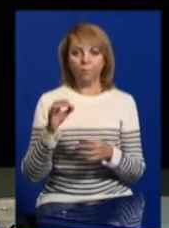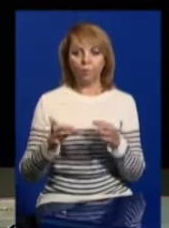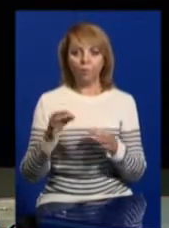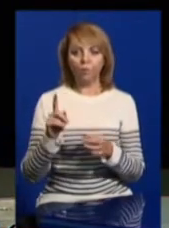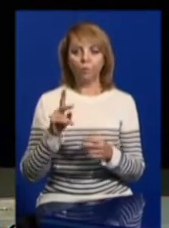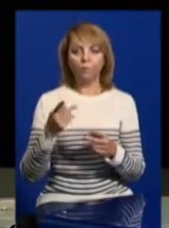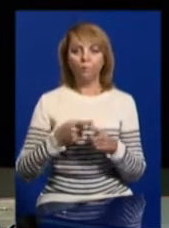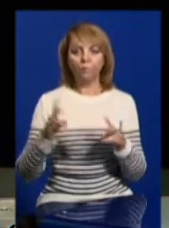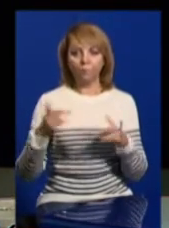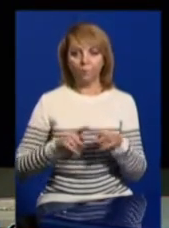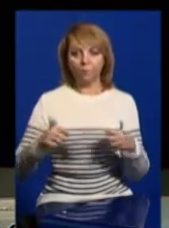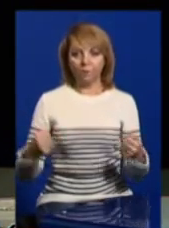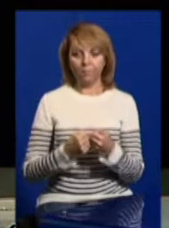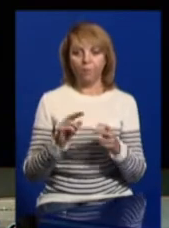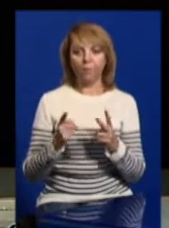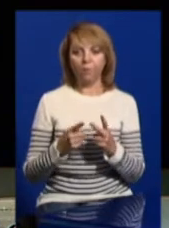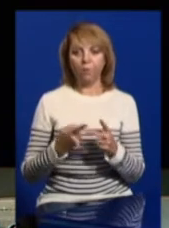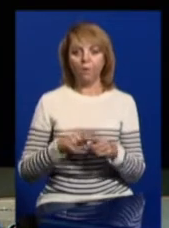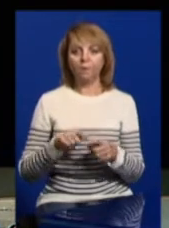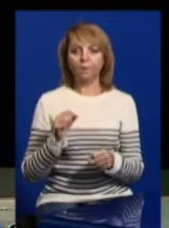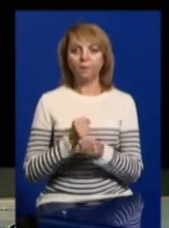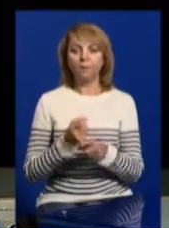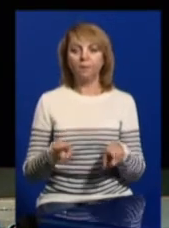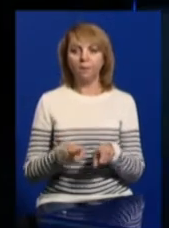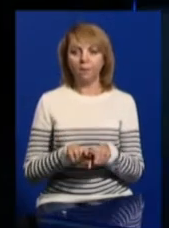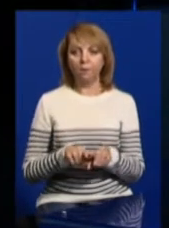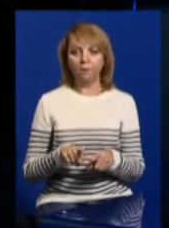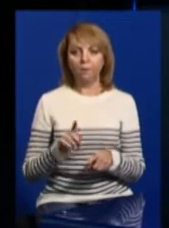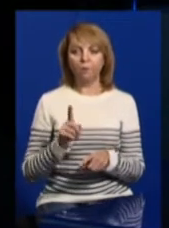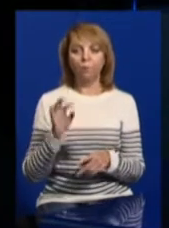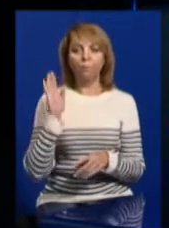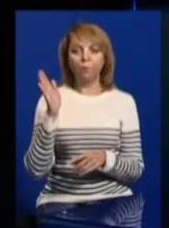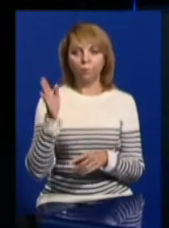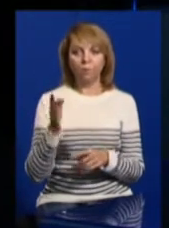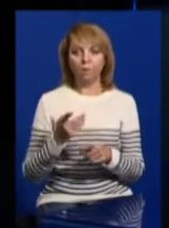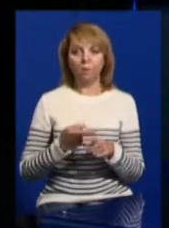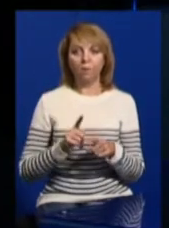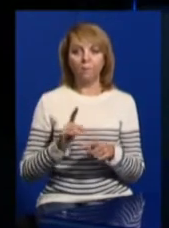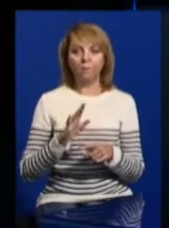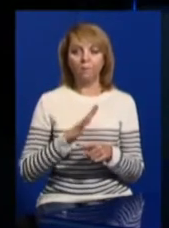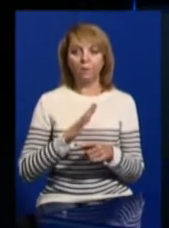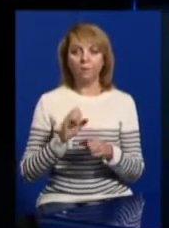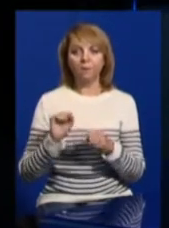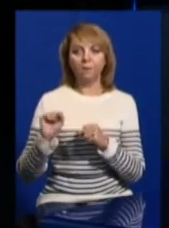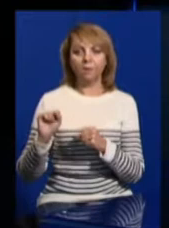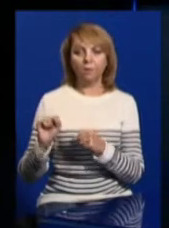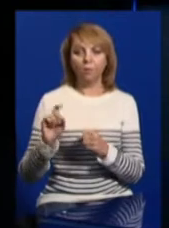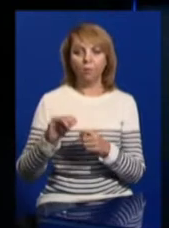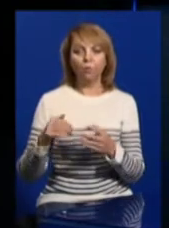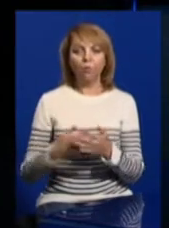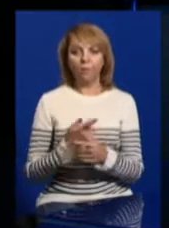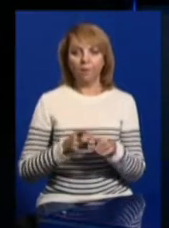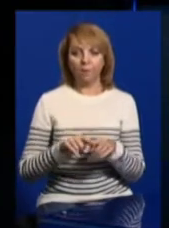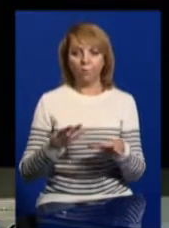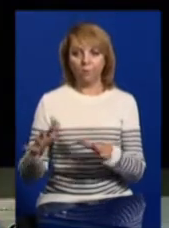страшне ДТП. І друге, це зробити так, аби в майбутньому це був превентивний захід до нових таких